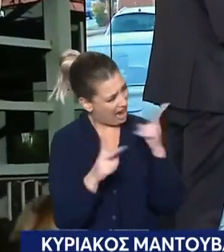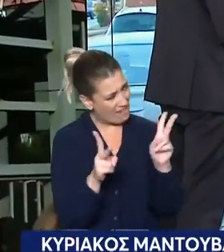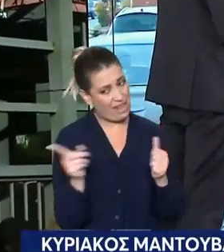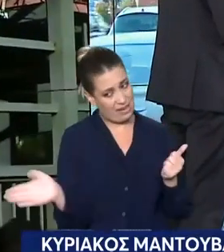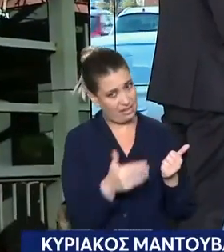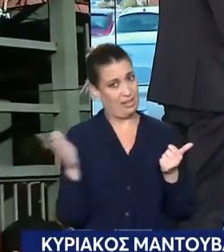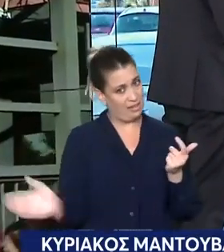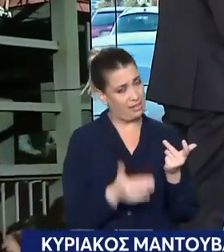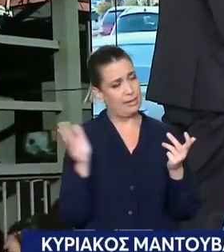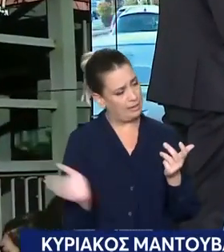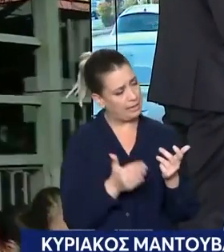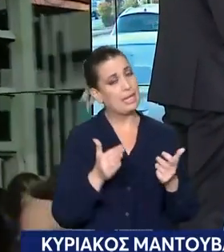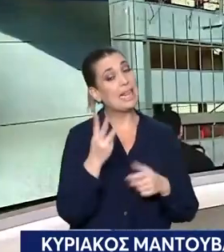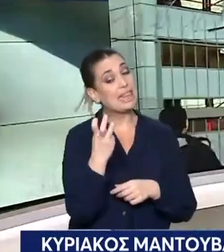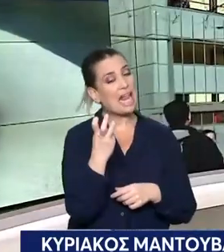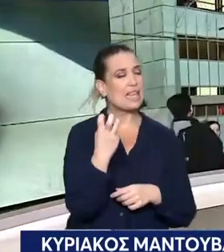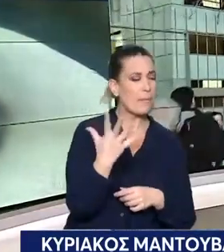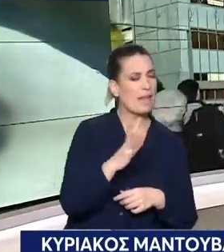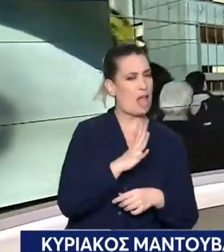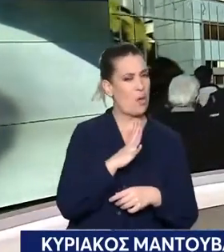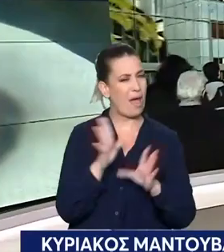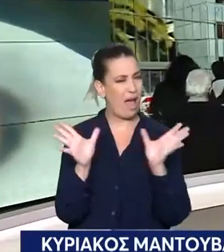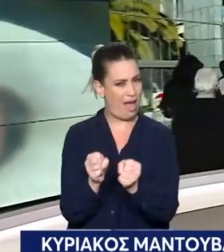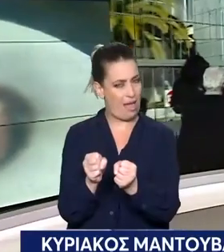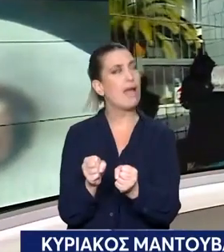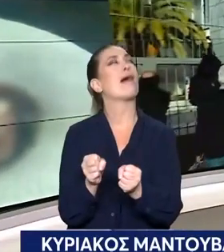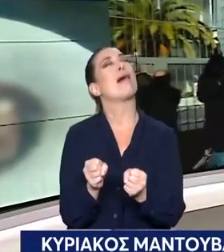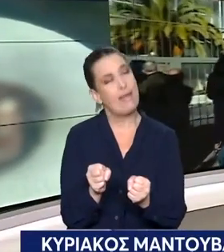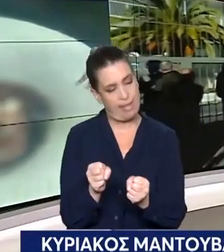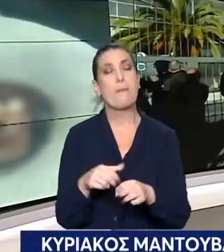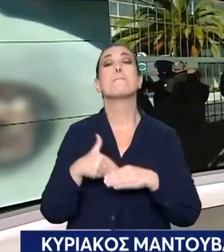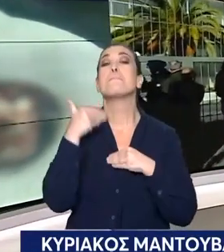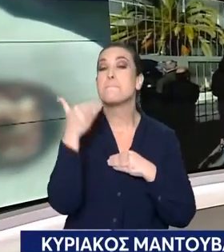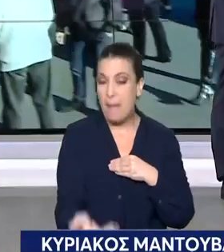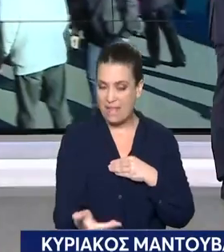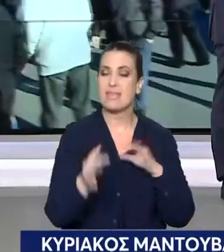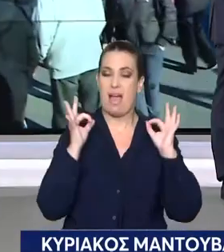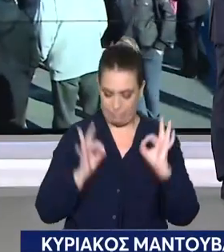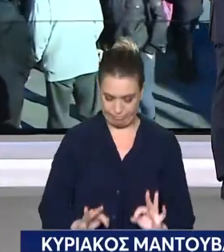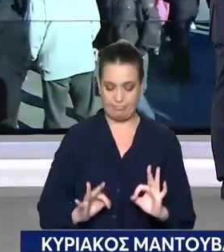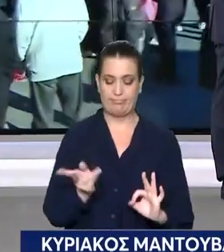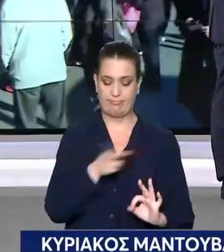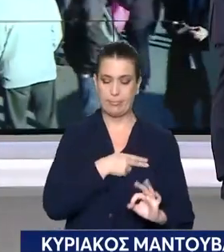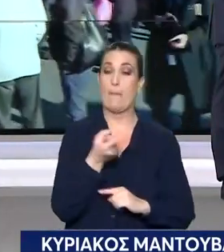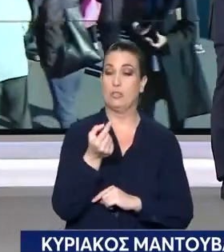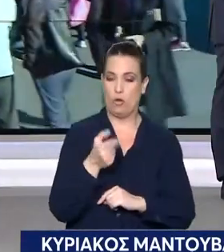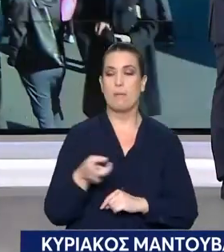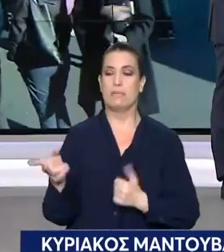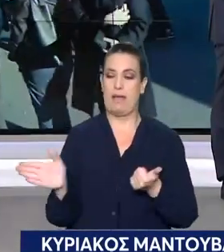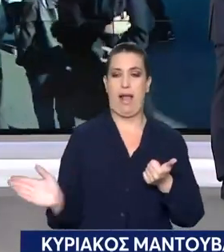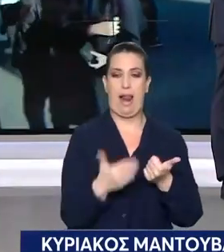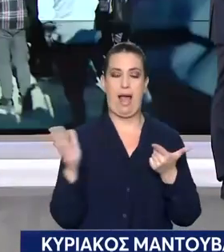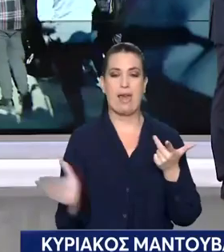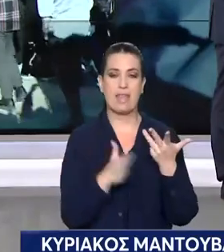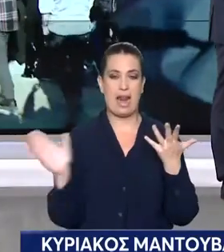να αφαιθούν οι πρώτοι 30 προσακθέντες. Όντως λοιπόν, προ δύο λεπτών, 35 από τους προσακθέντες έχουν αφαιθεί.